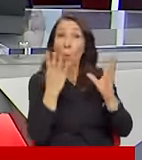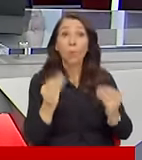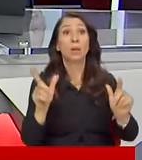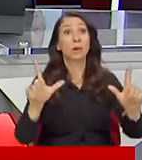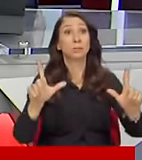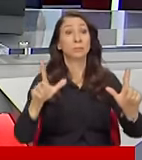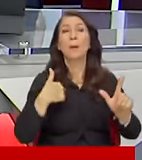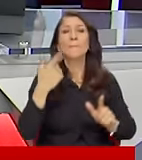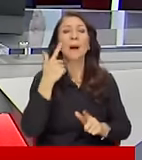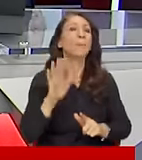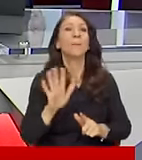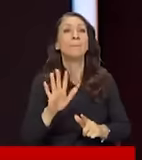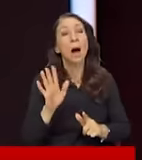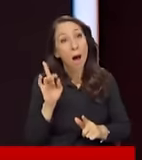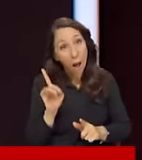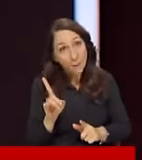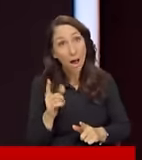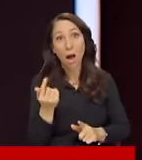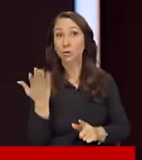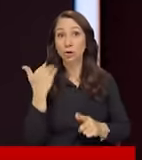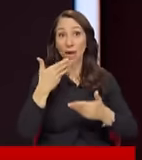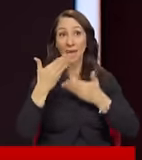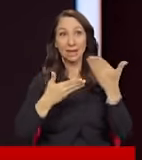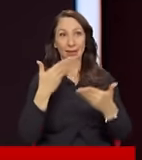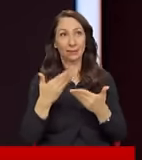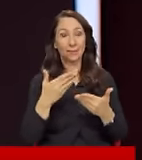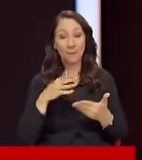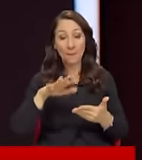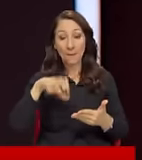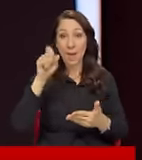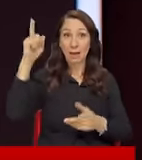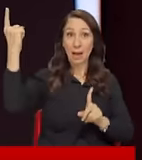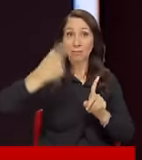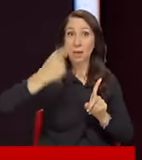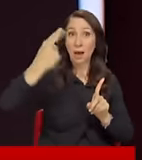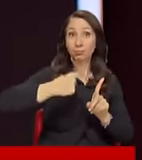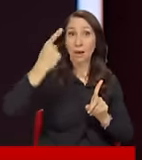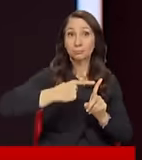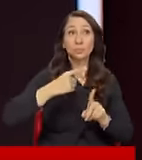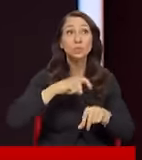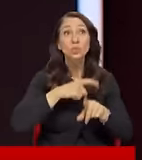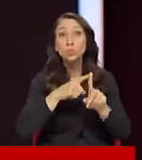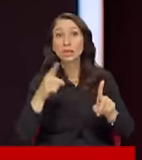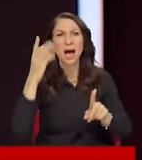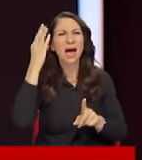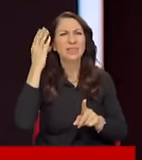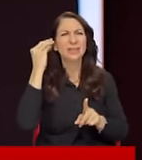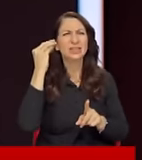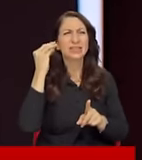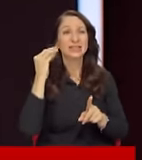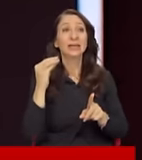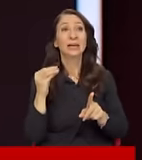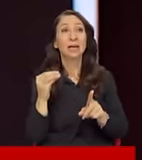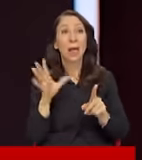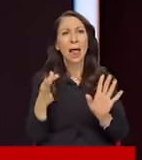Buna bakmam ben ama az önce anlattığım merkezden idare, talimatla süreç yönetme anlayışı,